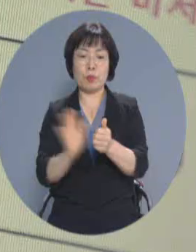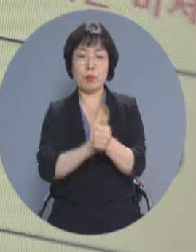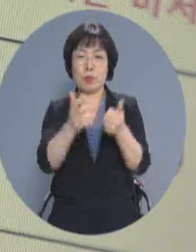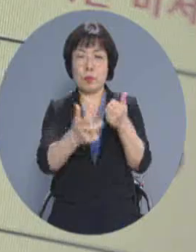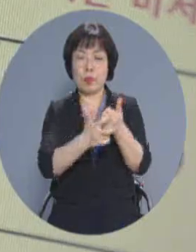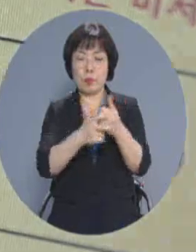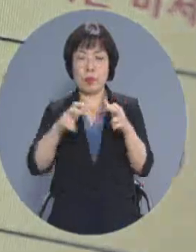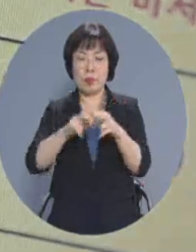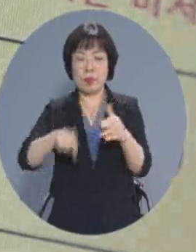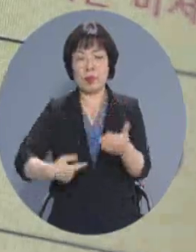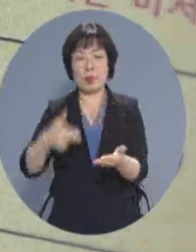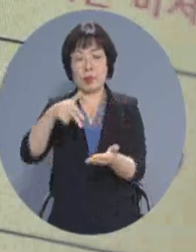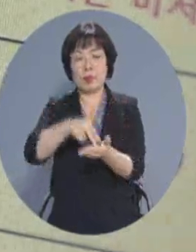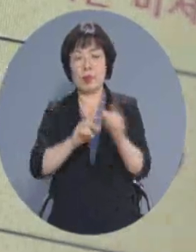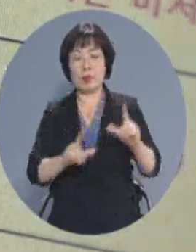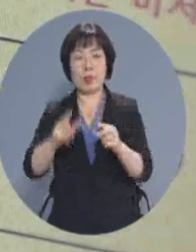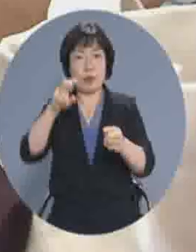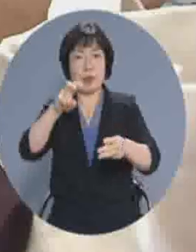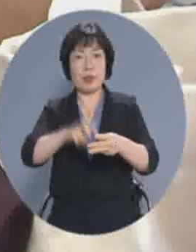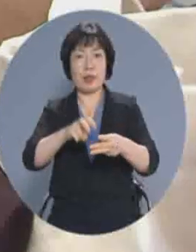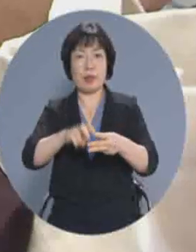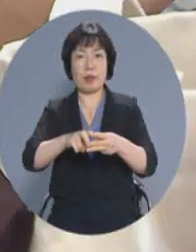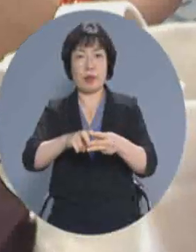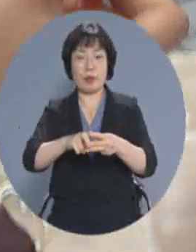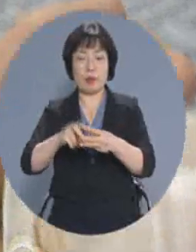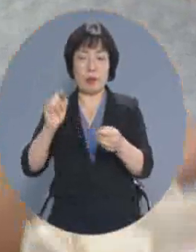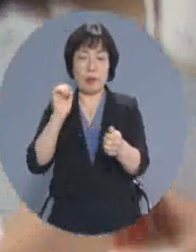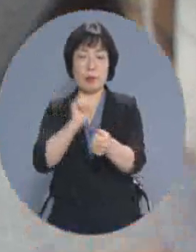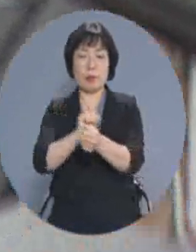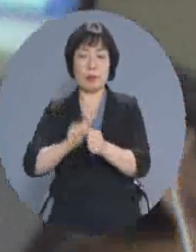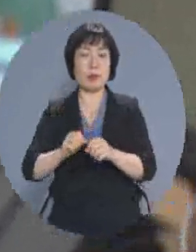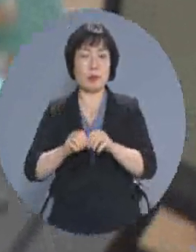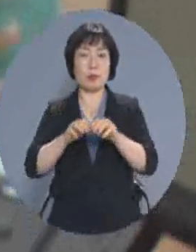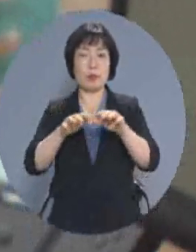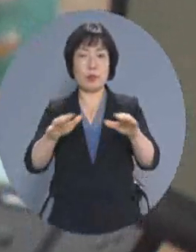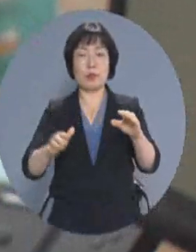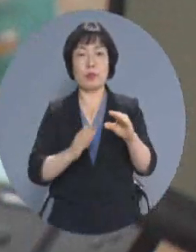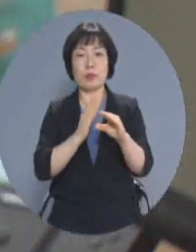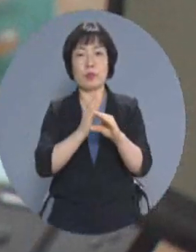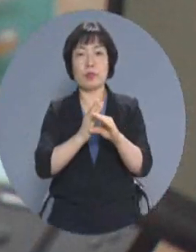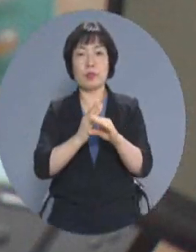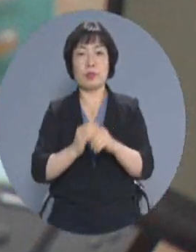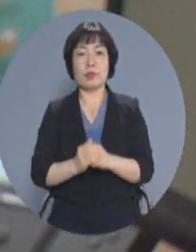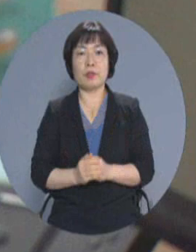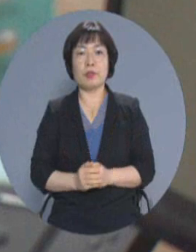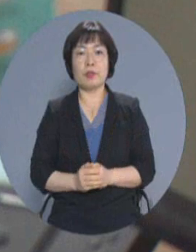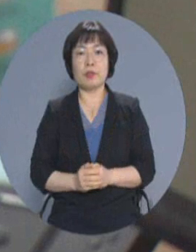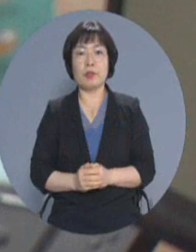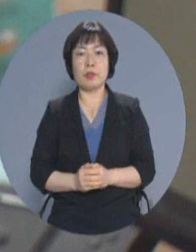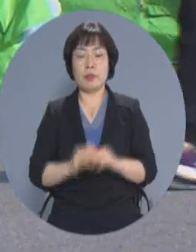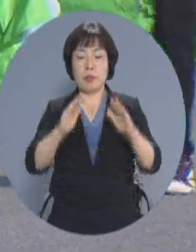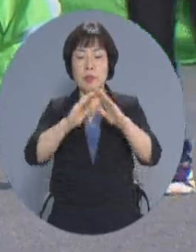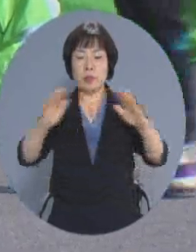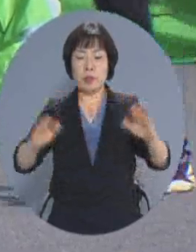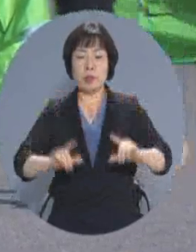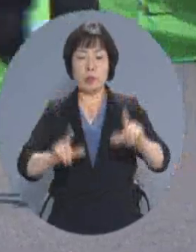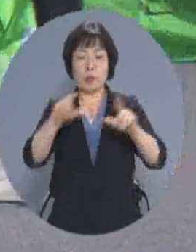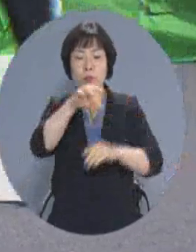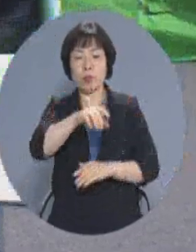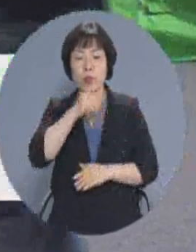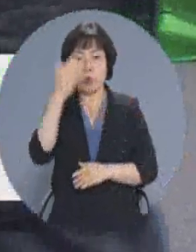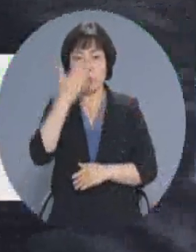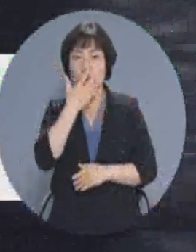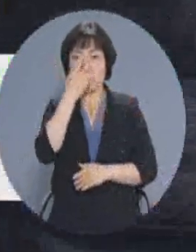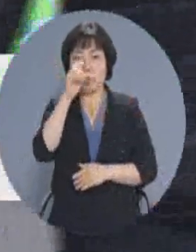요양병원과 장애인자립생활센터 등 감염 취약시설에서도 확진자가 잇따라 나오고 있습니다. 전남의 동북권인